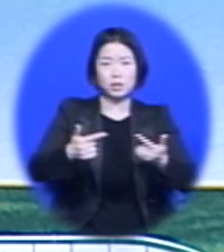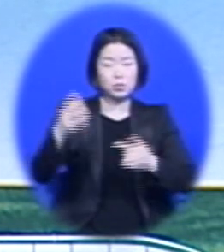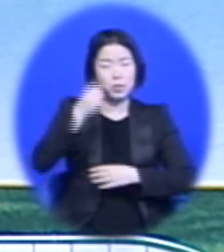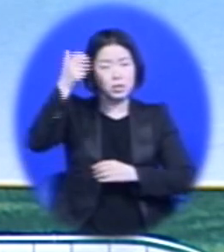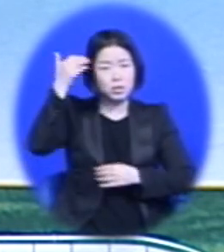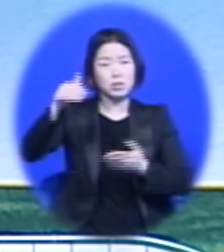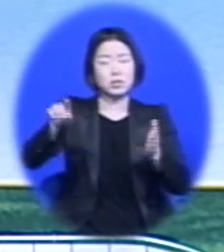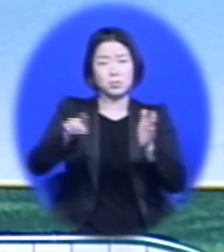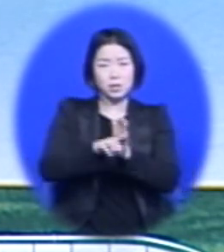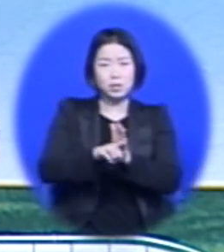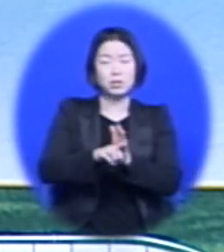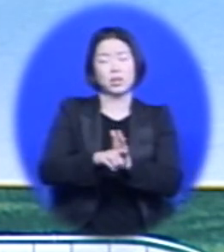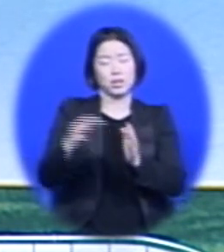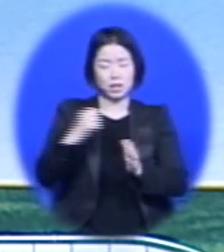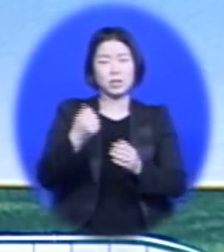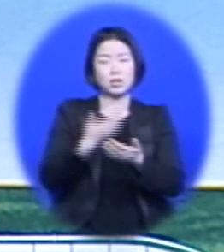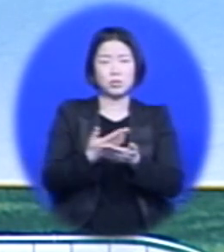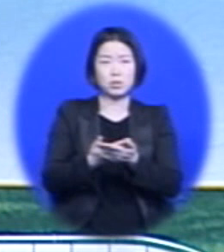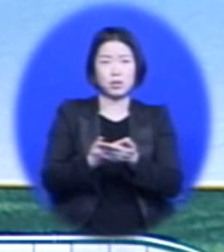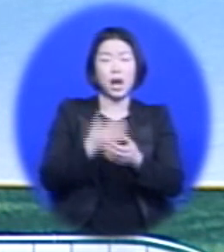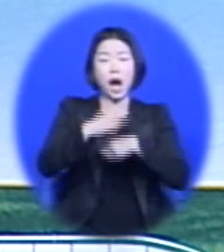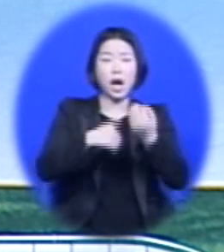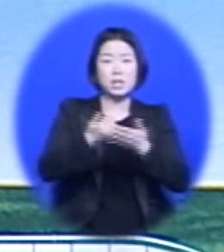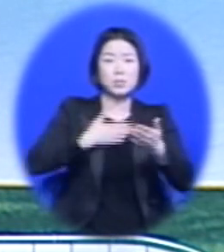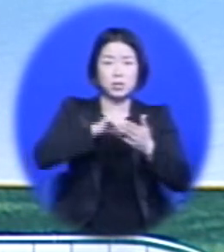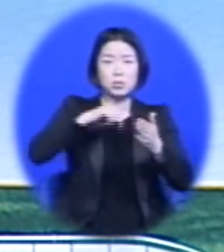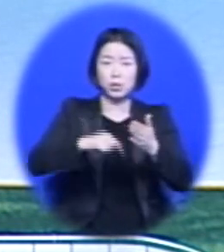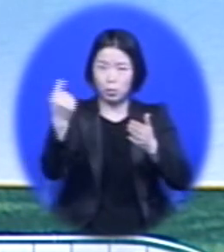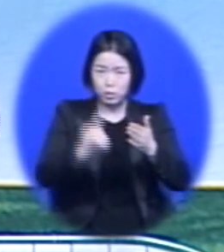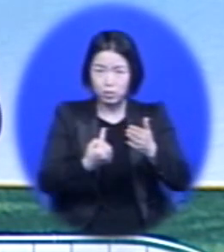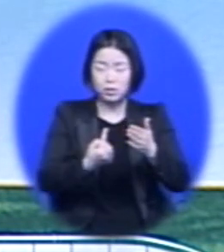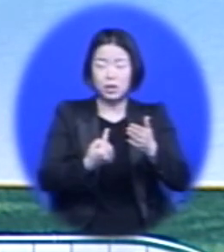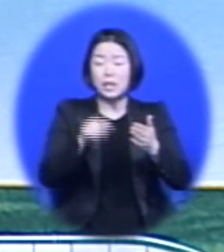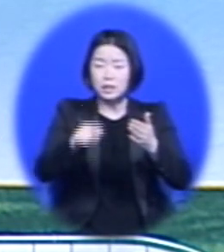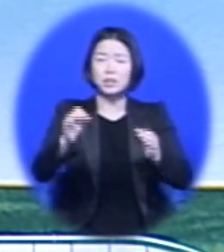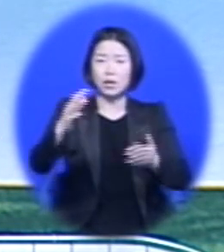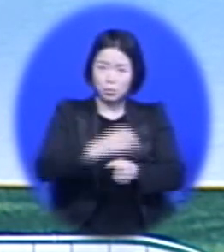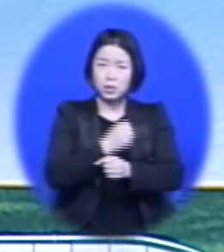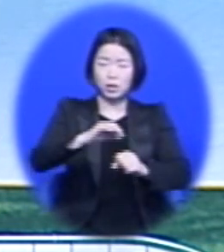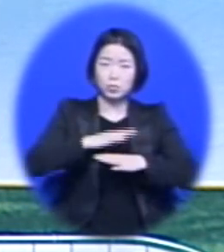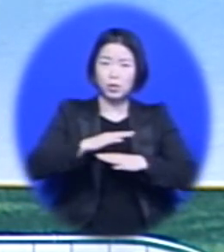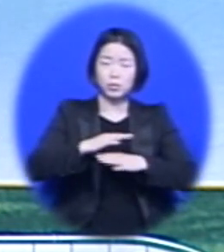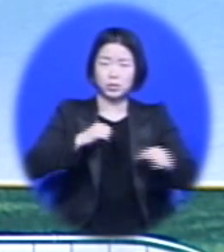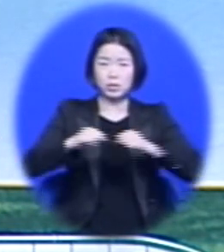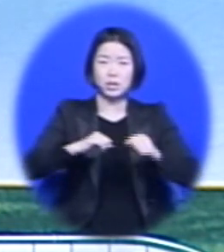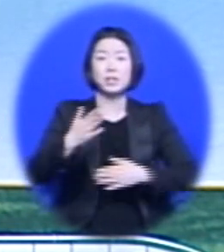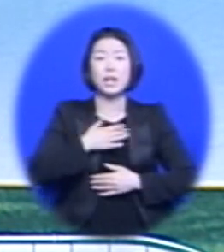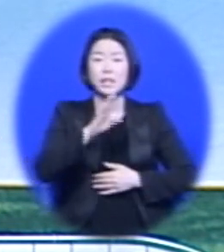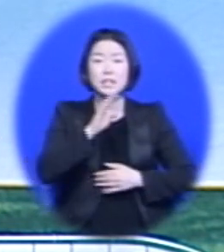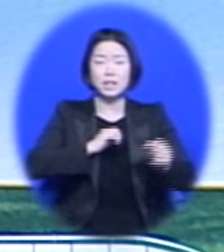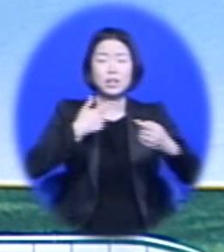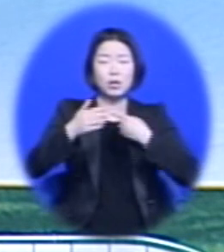믿음을 갖게 되기를 원합니다. 하나님이 내 속에 오셨다는데 그 엄청나고 놀라운 역사를 실제로 내가 경험하고